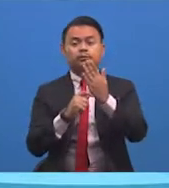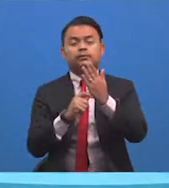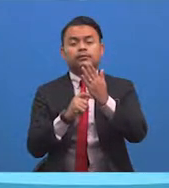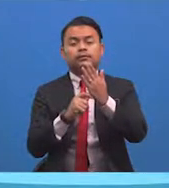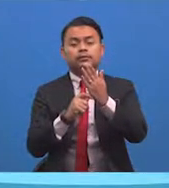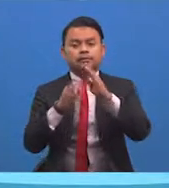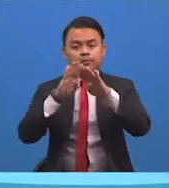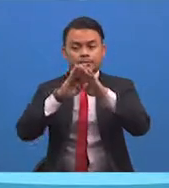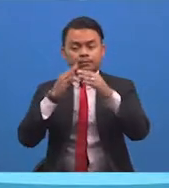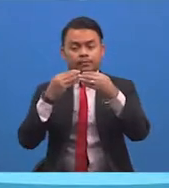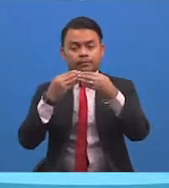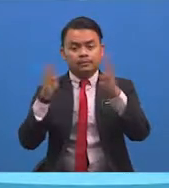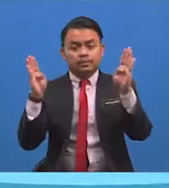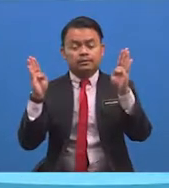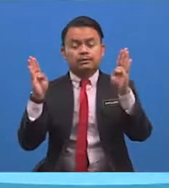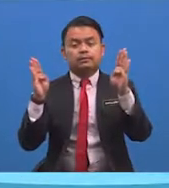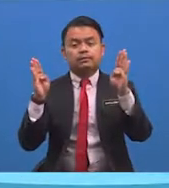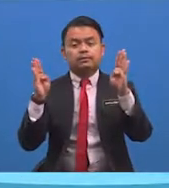di atmosfera.